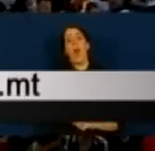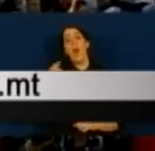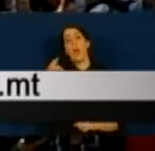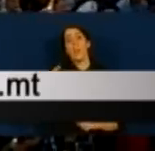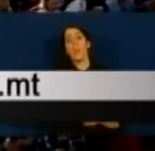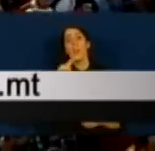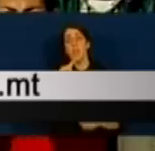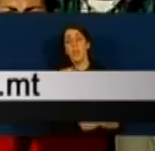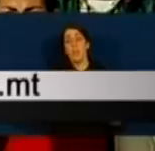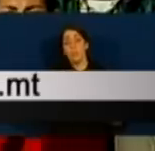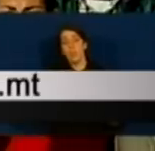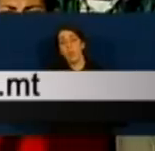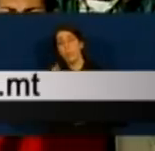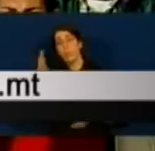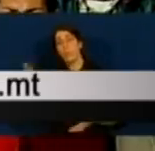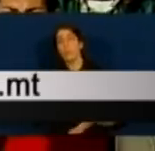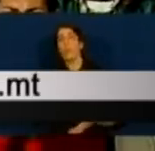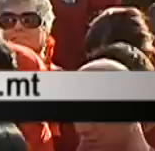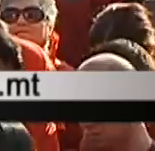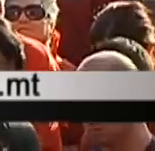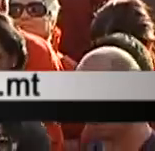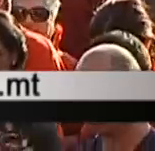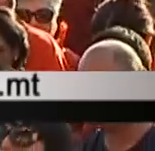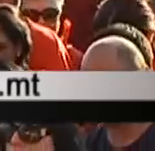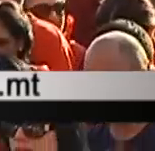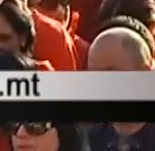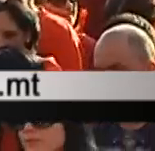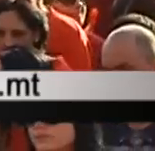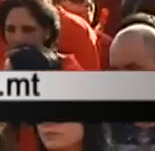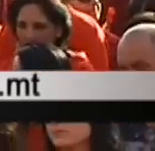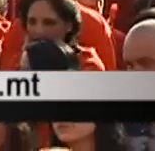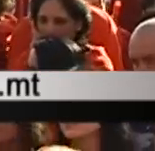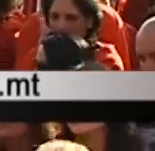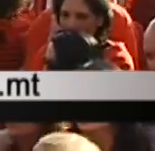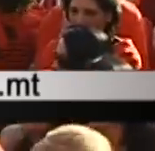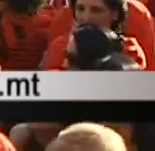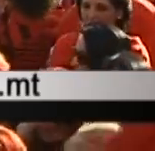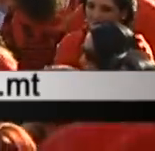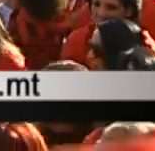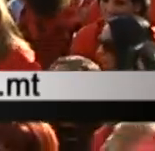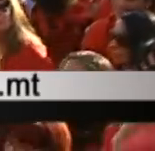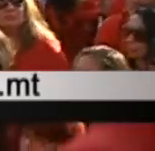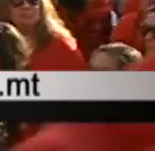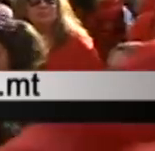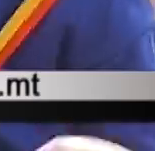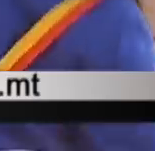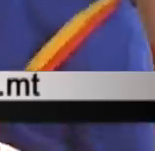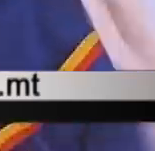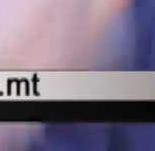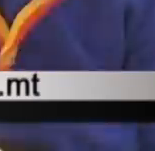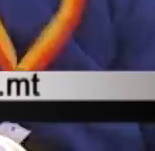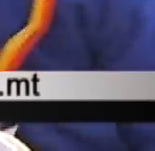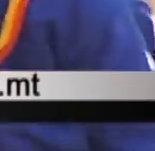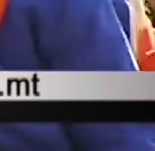tamela b'xejn għand il-privat. Fl-edukazzjoni, gvern ġdid se jkompli jinvesti fis-skejja ġodda, iżda fuq